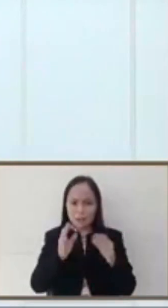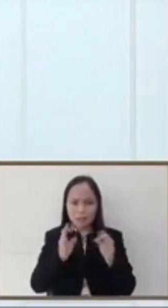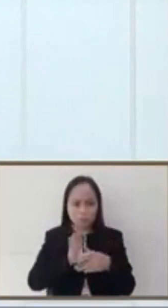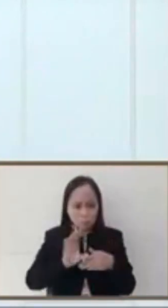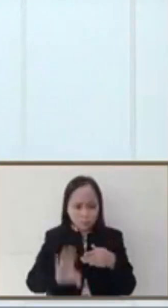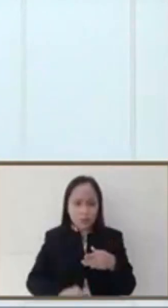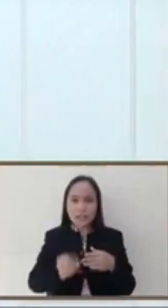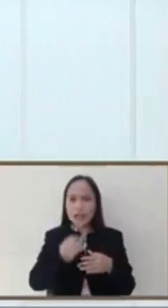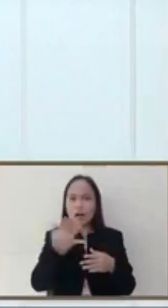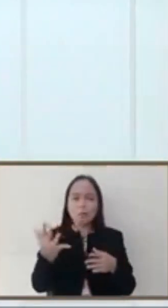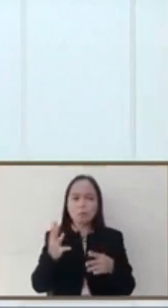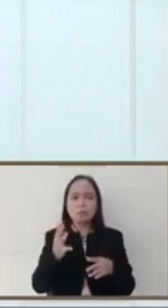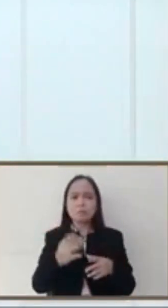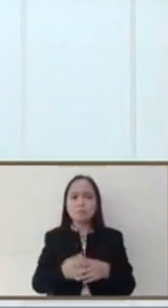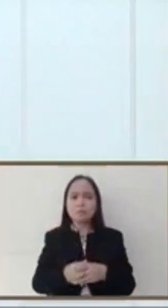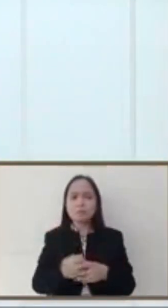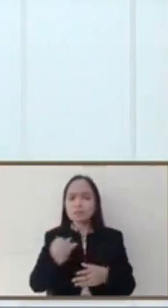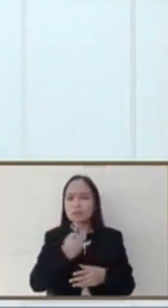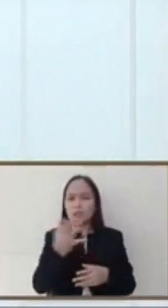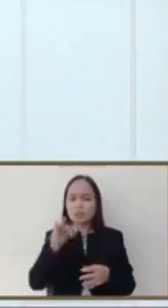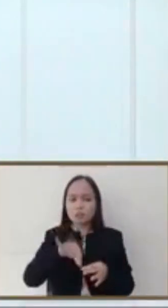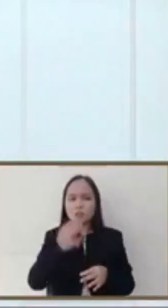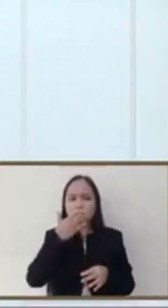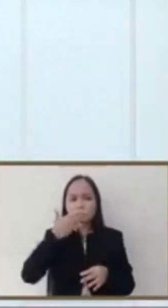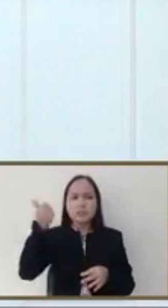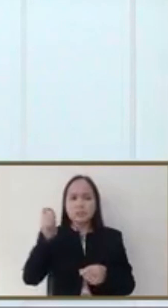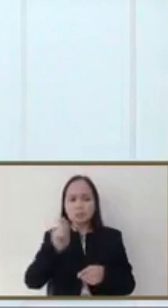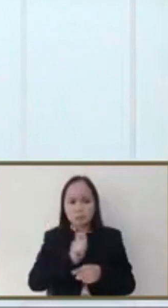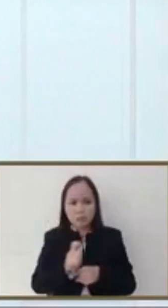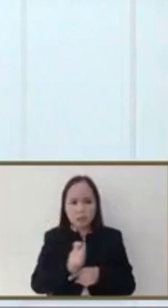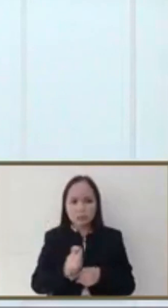Ilang buhay na naman ang aayusin. Ilang soul winners na naman ang matitrain.